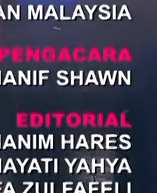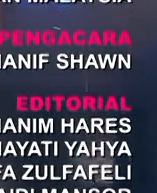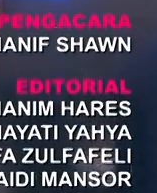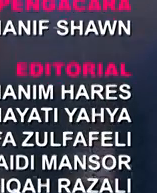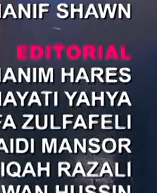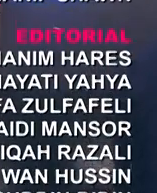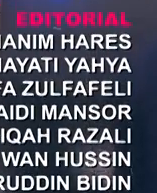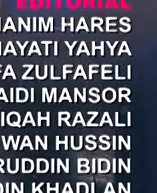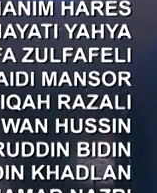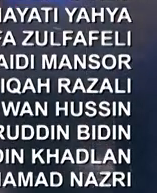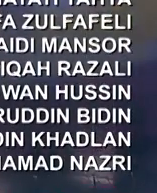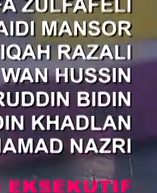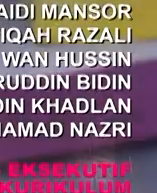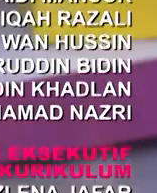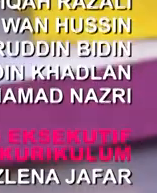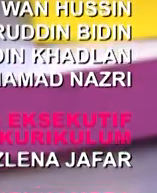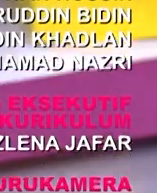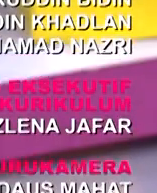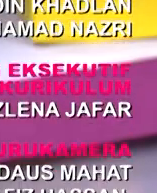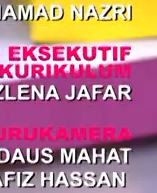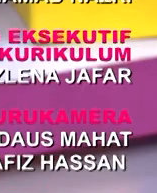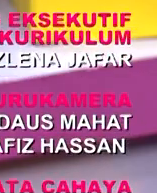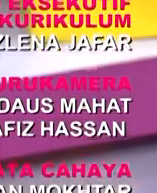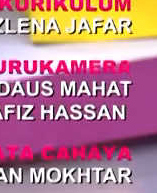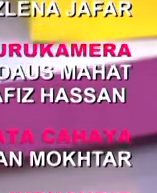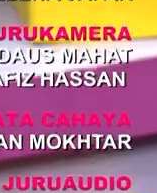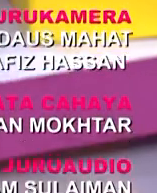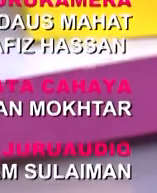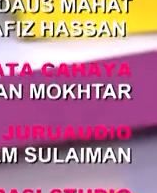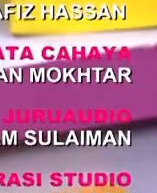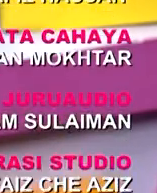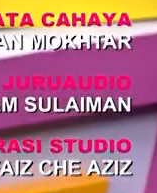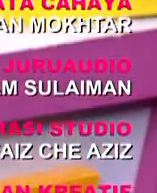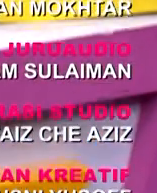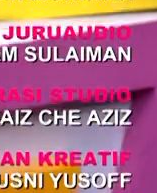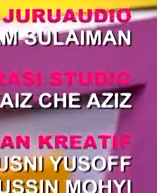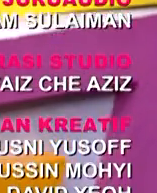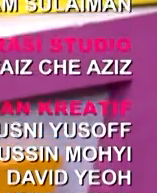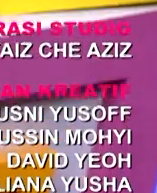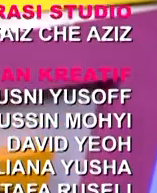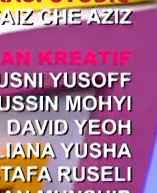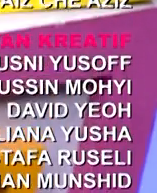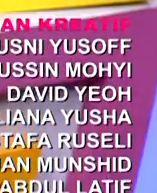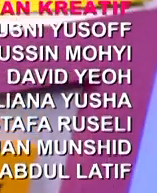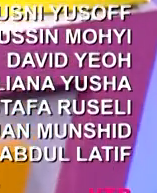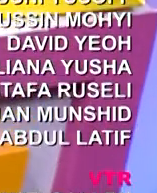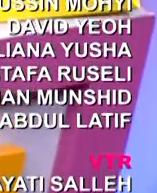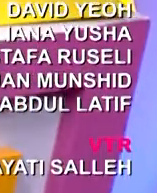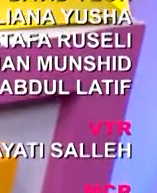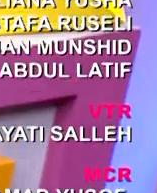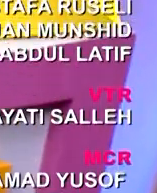nyanyi. Kenali kenderaan air. Bot sampan rakit,